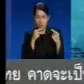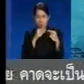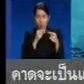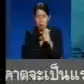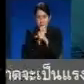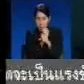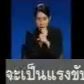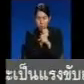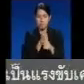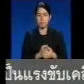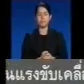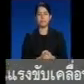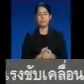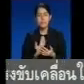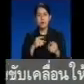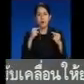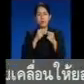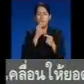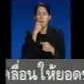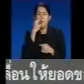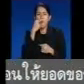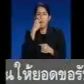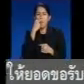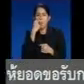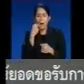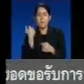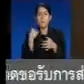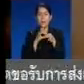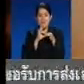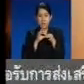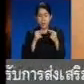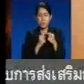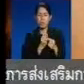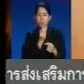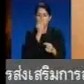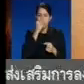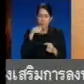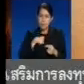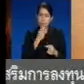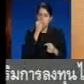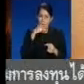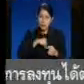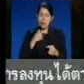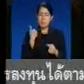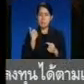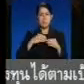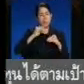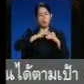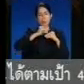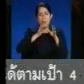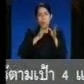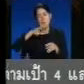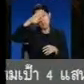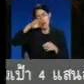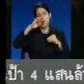คนี้ขณะที่ไข้หวัดใหญ่ซึ่งเป็นการติดเชื้อทางระบบทางเดินหายใจแต่ละปีจะมีผู้ป่วยเพิ่มมากขึ้นเชื้ออ